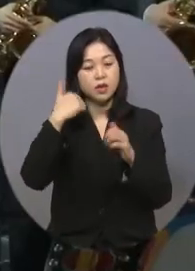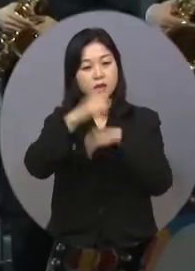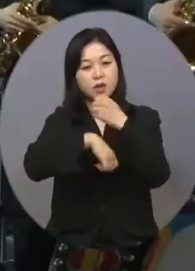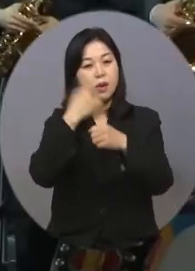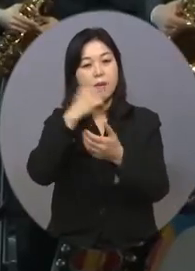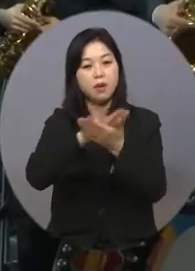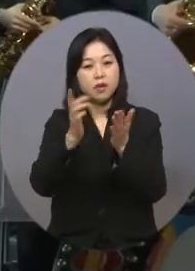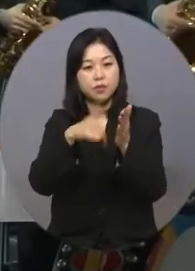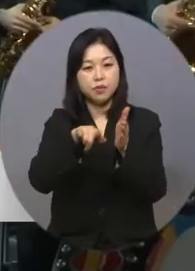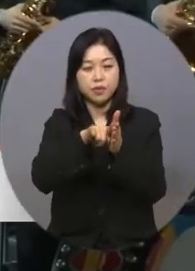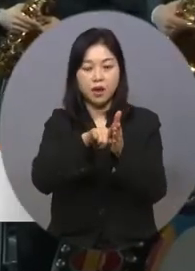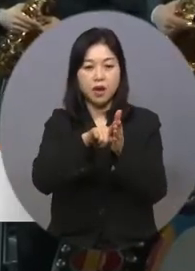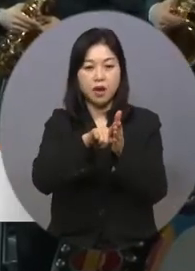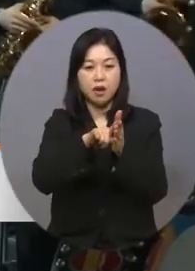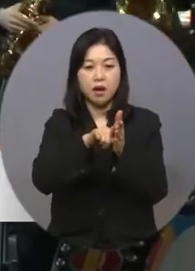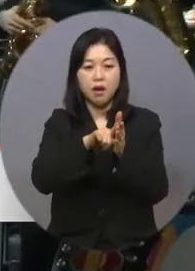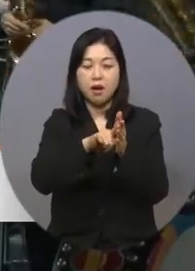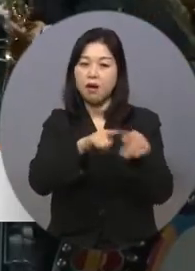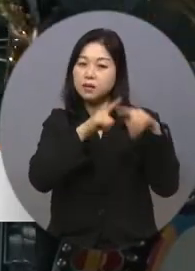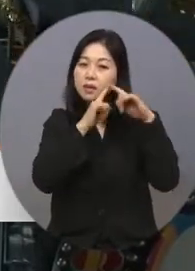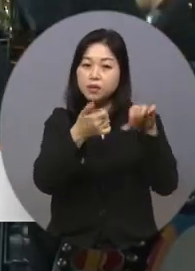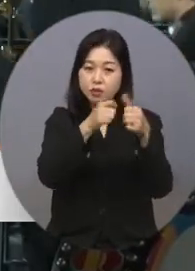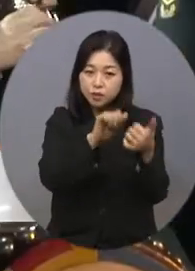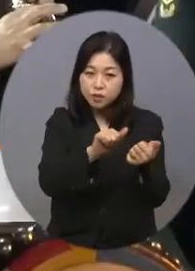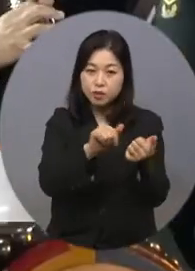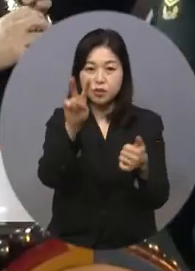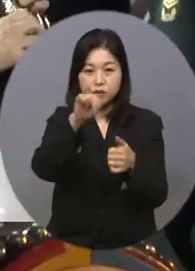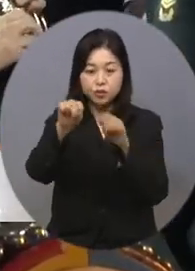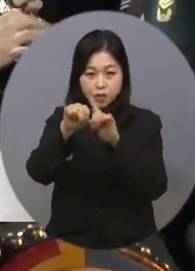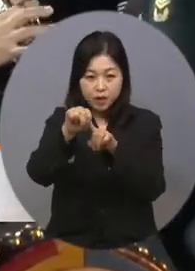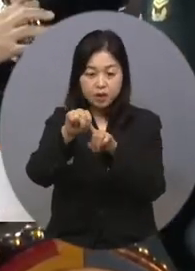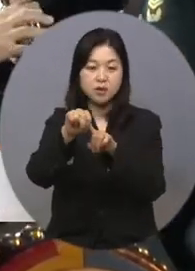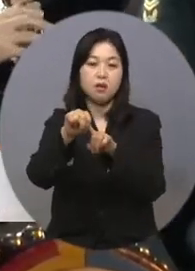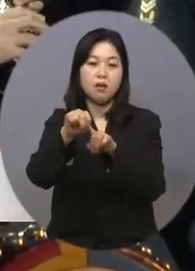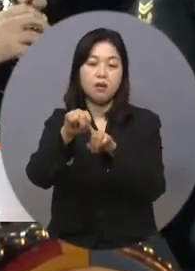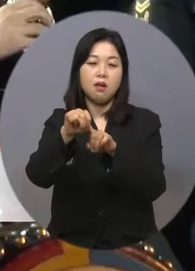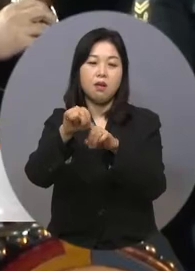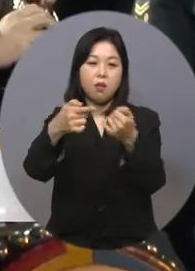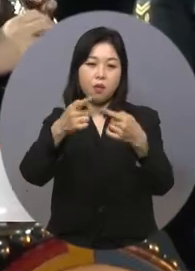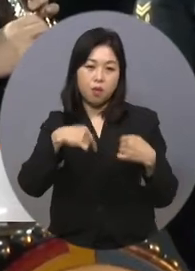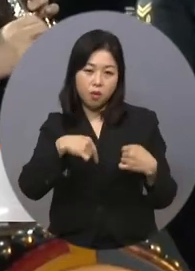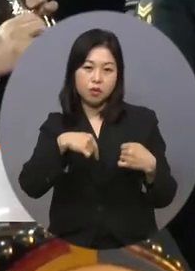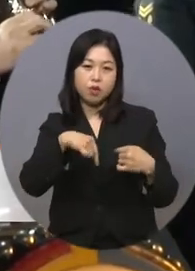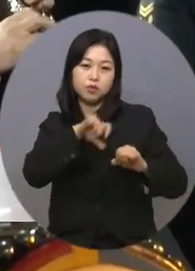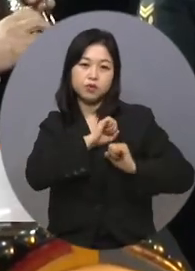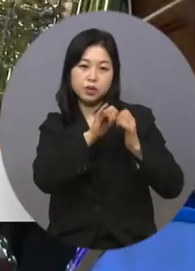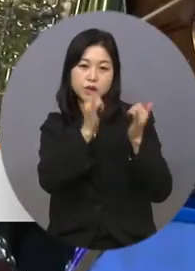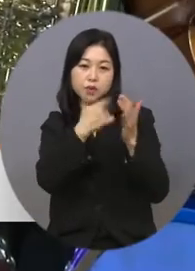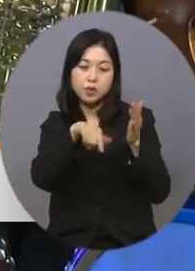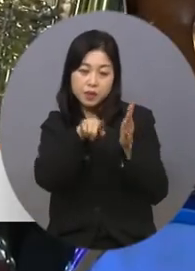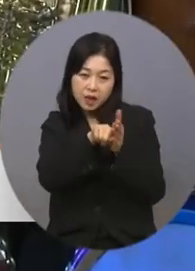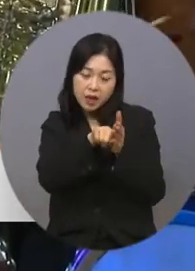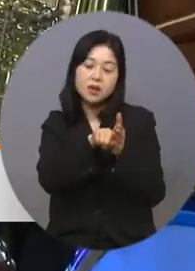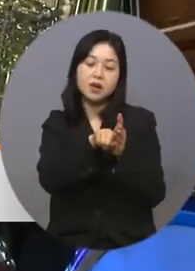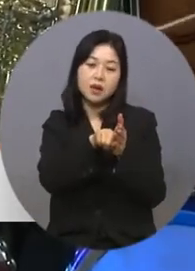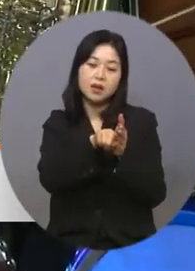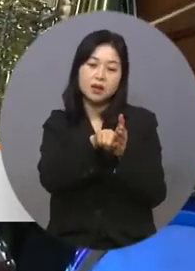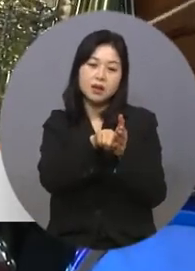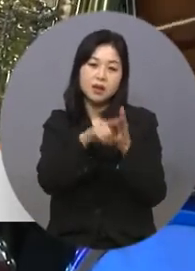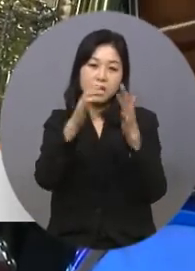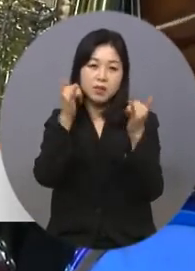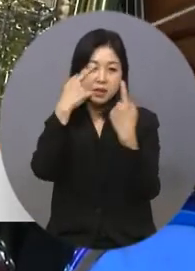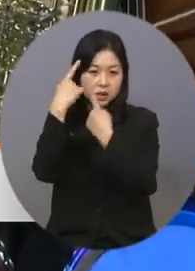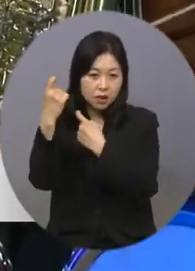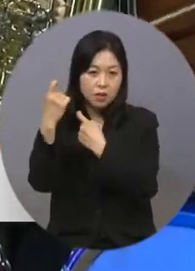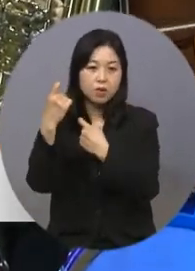위해 헌신한 유엔 참전 용사를 추모와 함께 감사를 전하고 그들의 희생으로 얻은 소중한 평화를 잘 지켜나간다는 메시지를